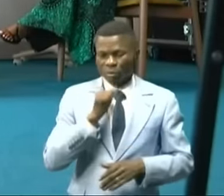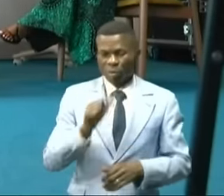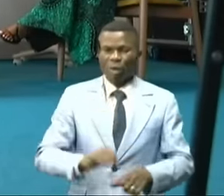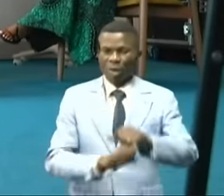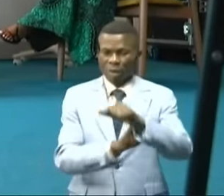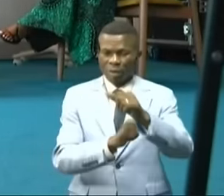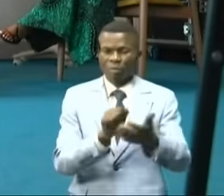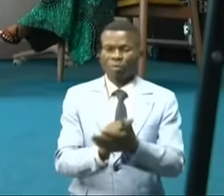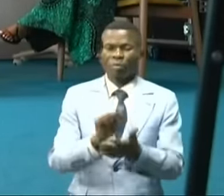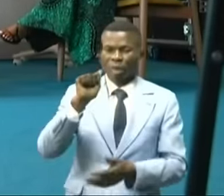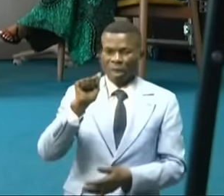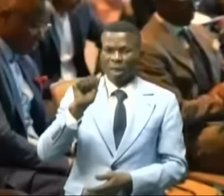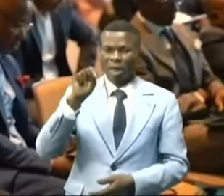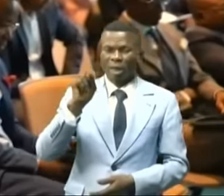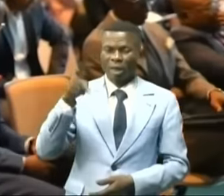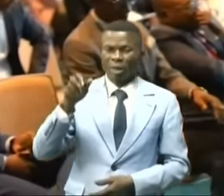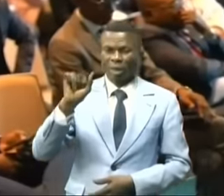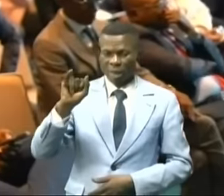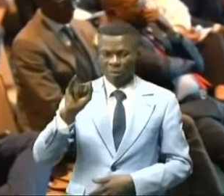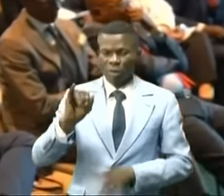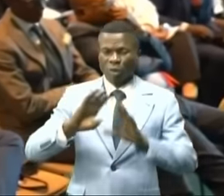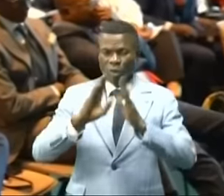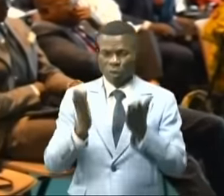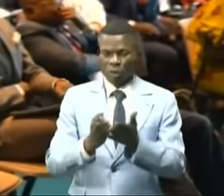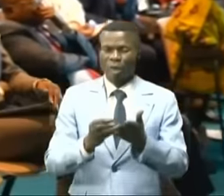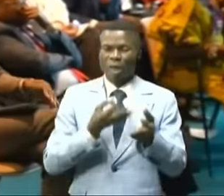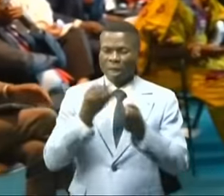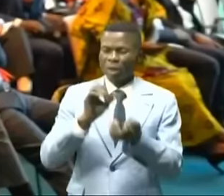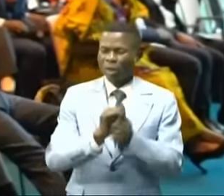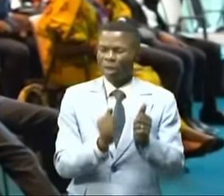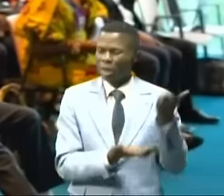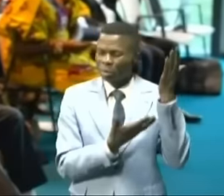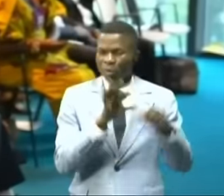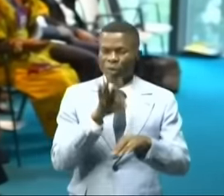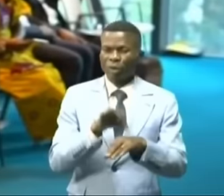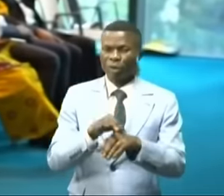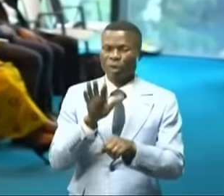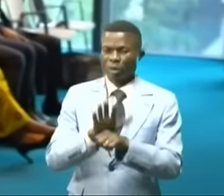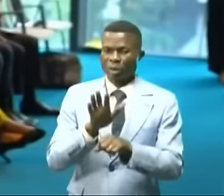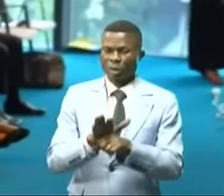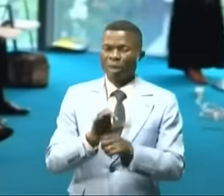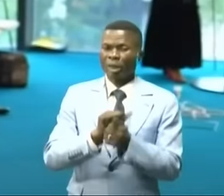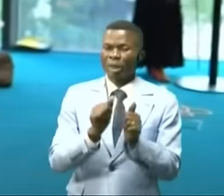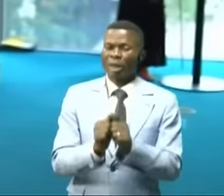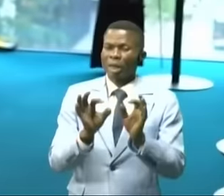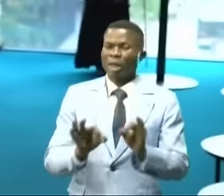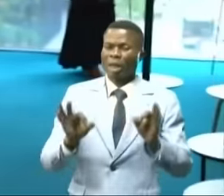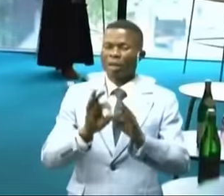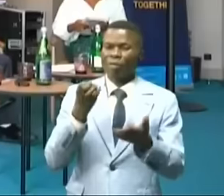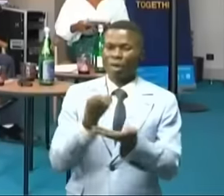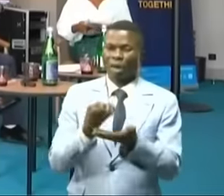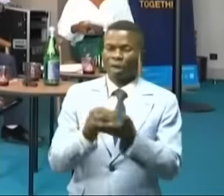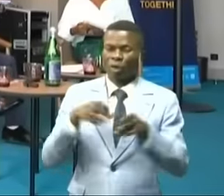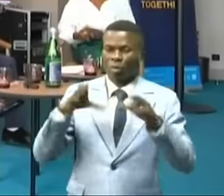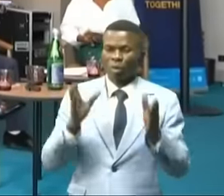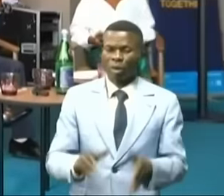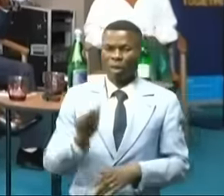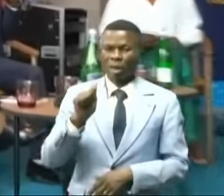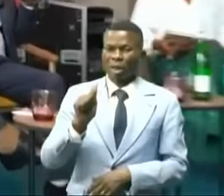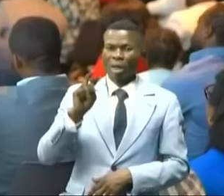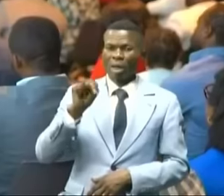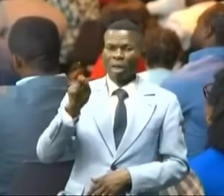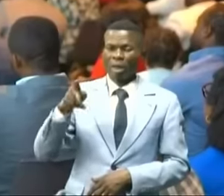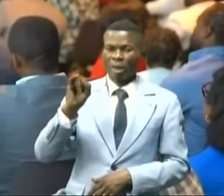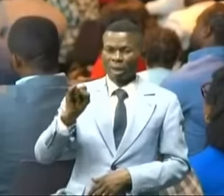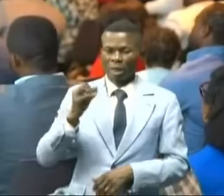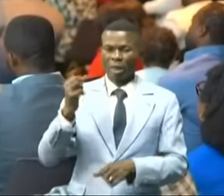par l'ANAPI aux investisseurs, soulignant les nombreuses opportunités dans des secteurs clés de l'économie congolaise. L'ANAPI a également